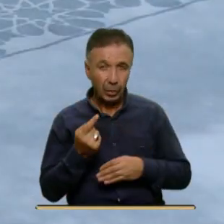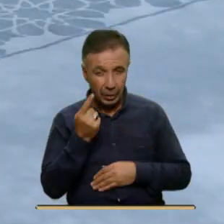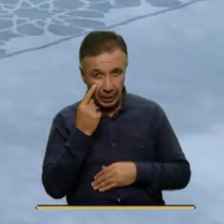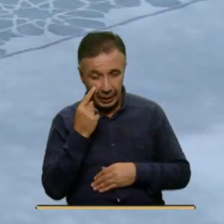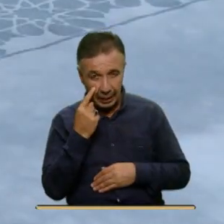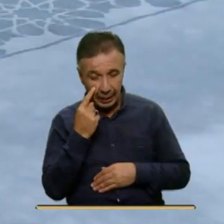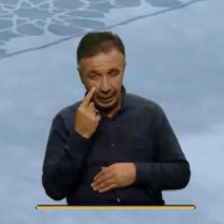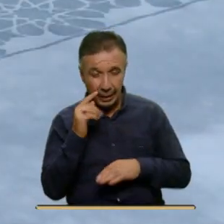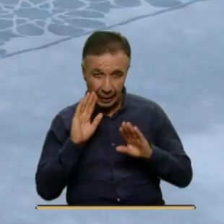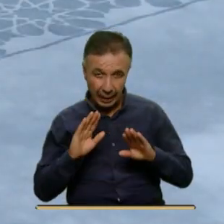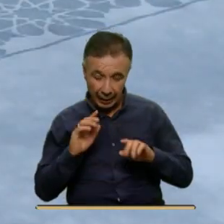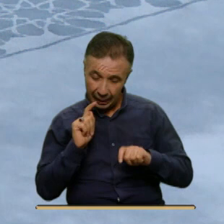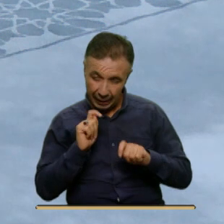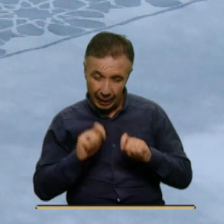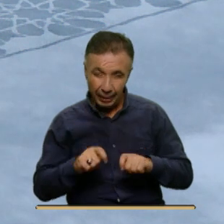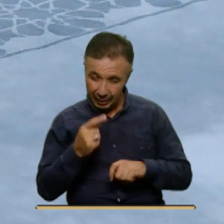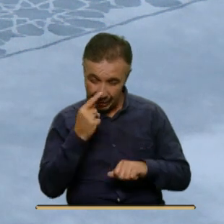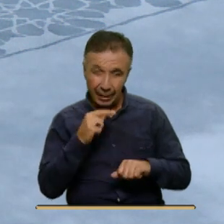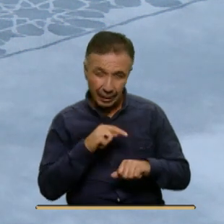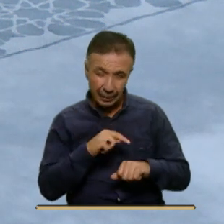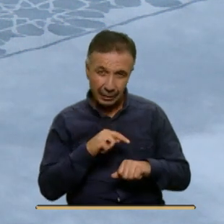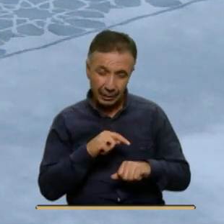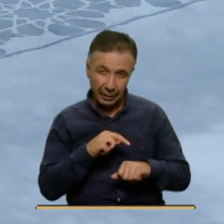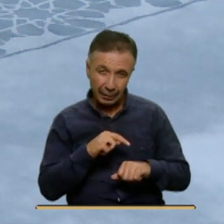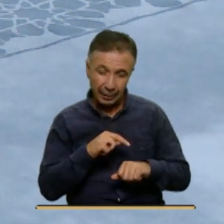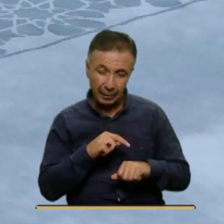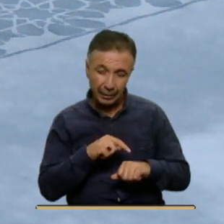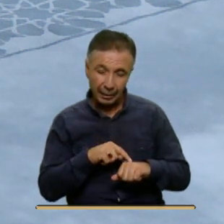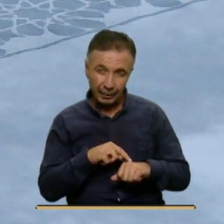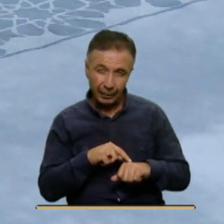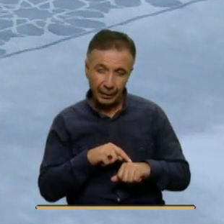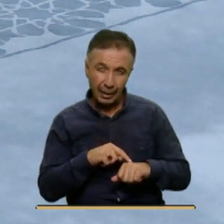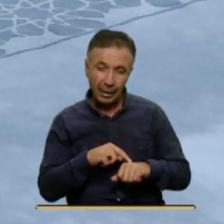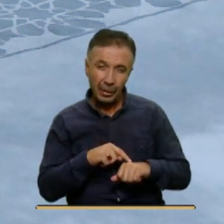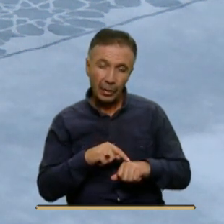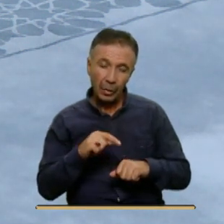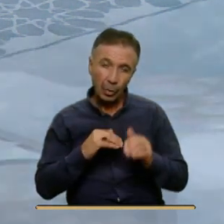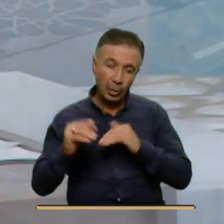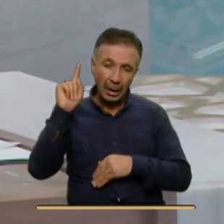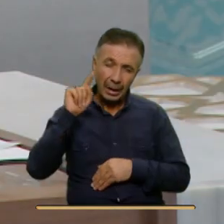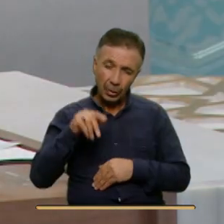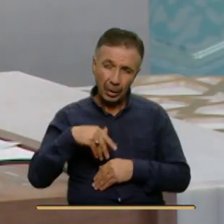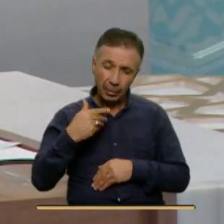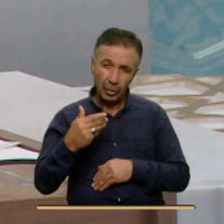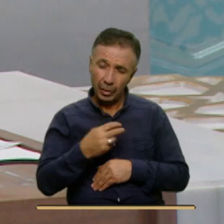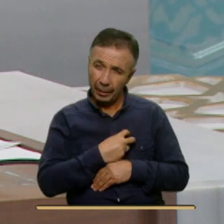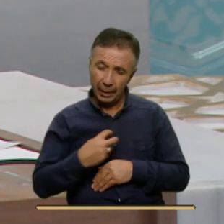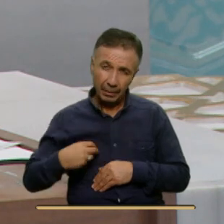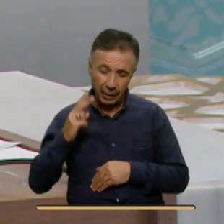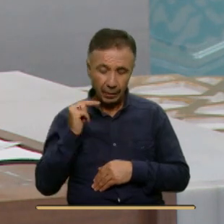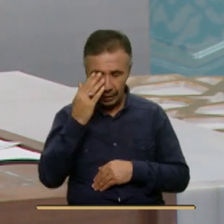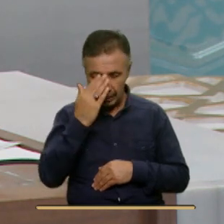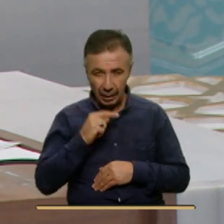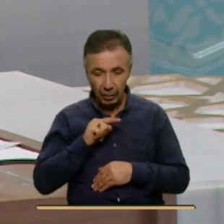ederse, Yüce Allah şöyle buyurmuş. Efendimiz buyuruyor, biz de buyuruyoruz ki,